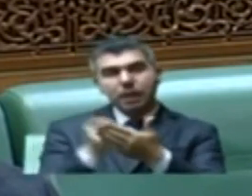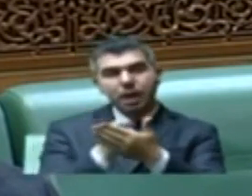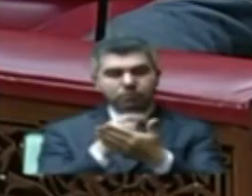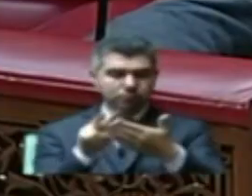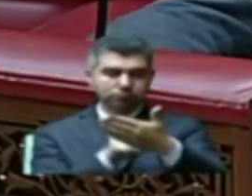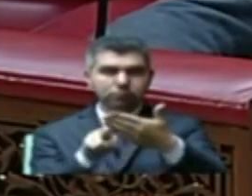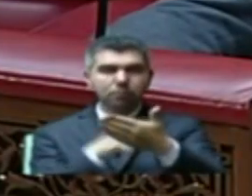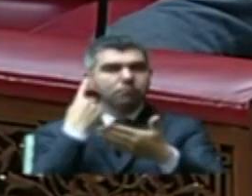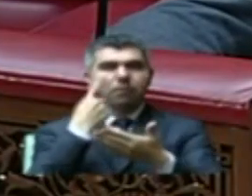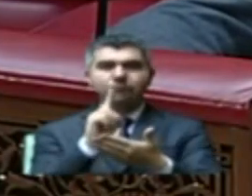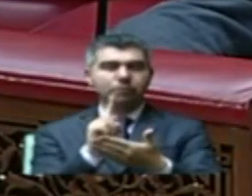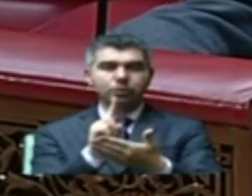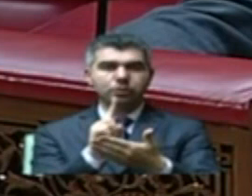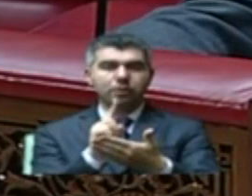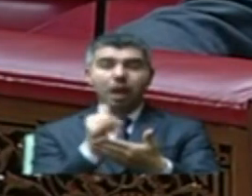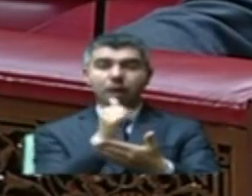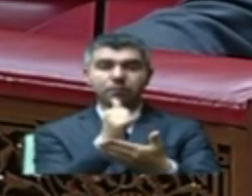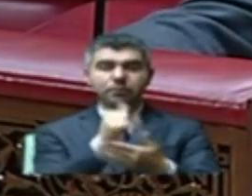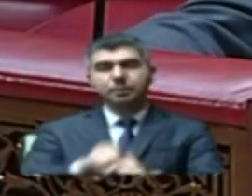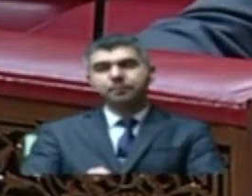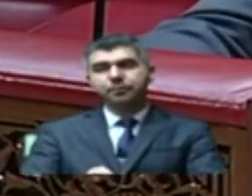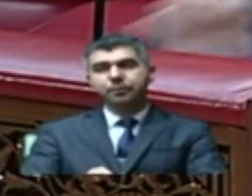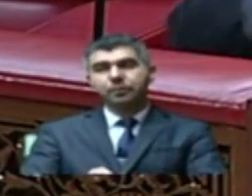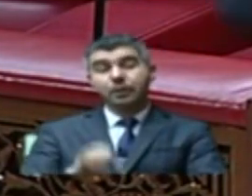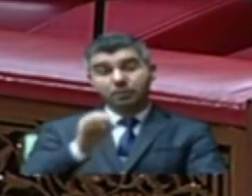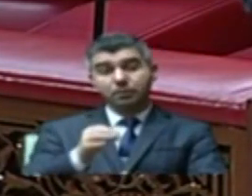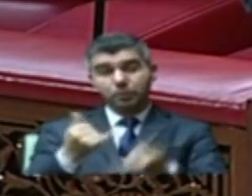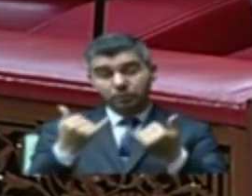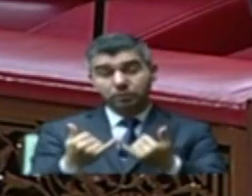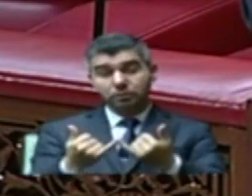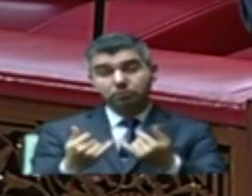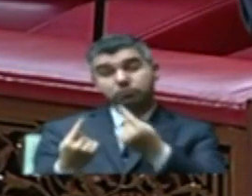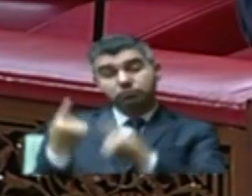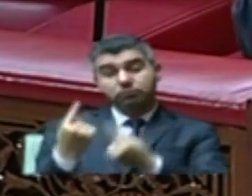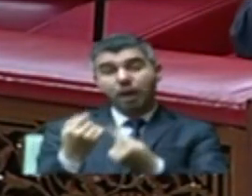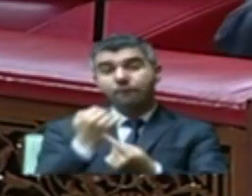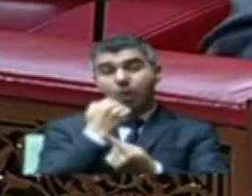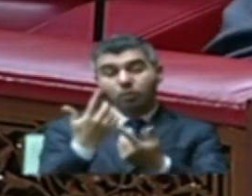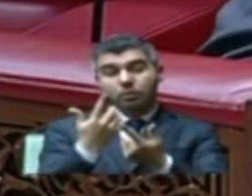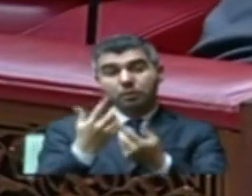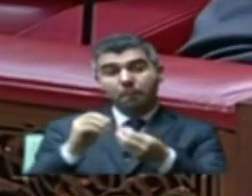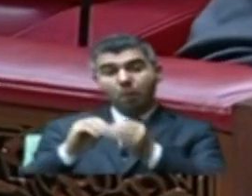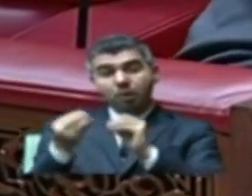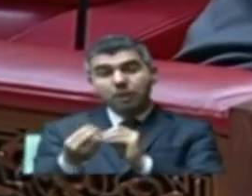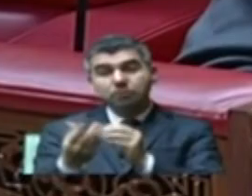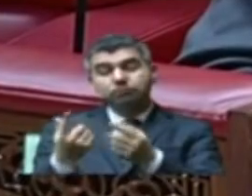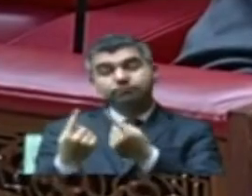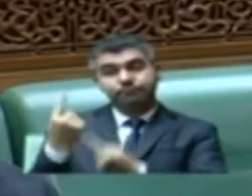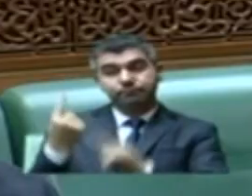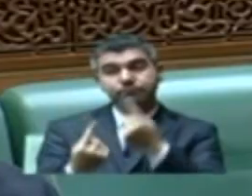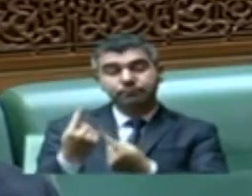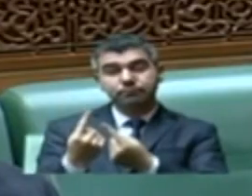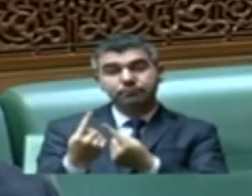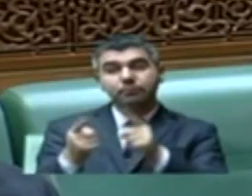فيها؟ هنا ربما يضيع الحق أو يصبح البريء مدان بفعل